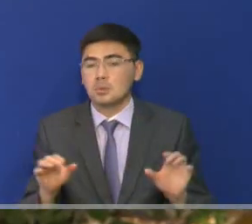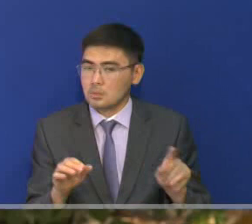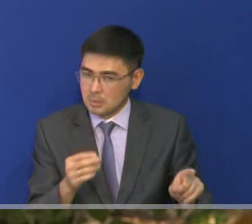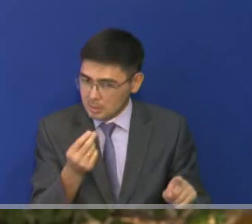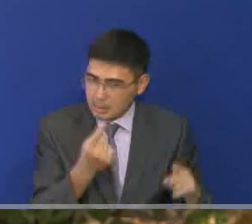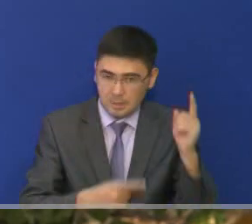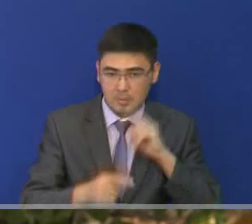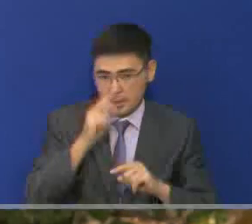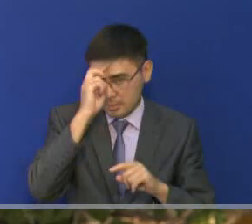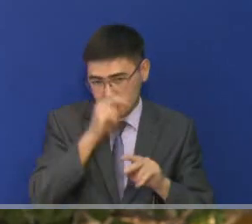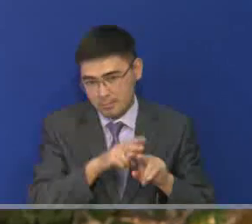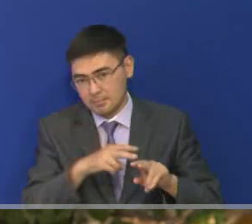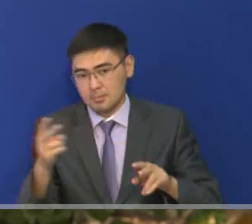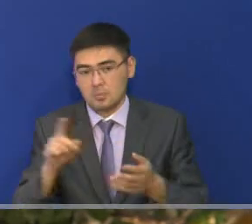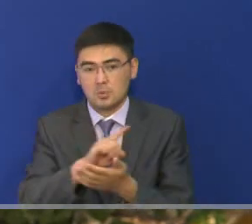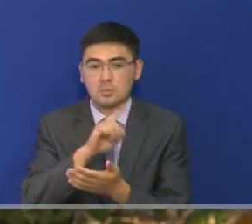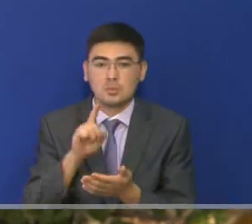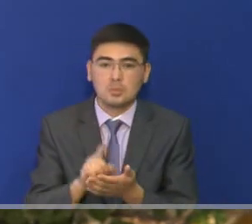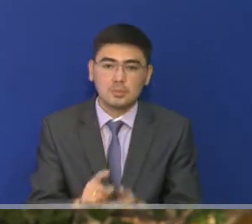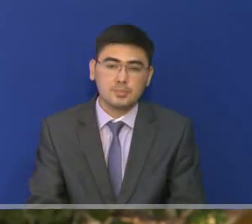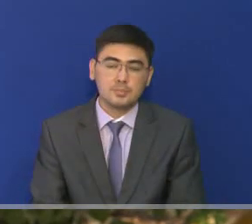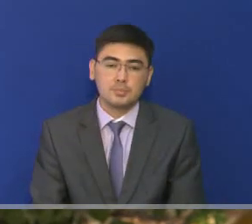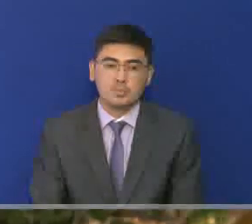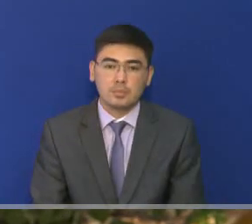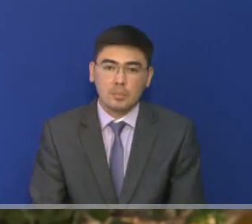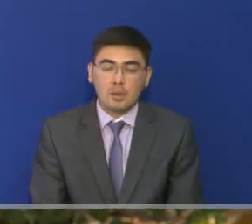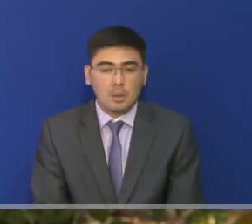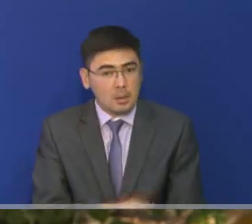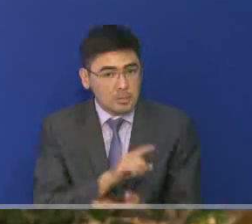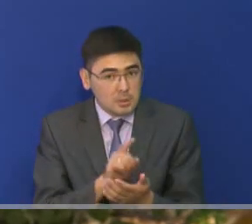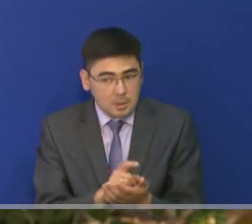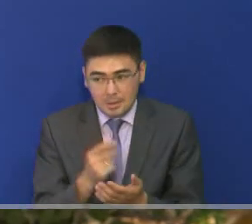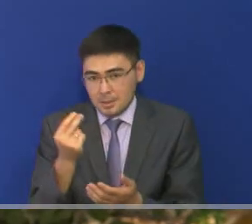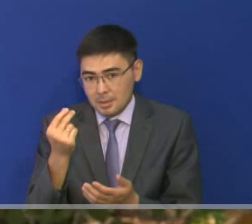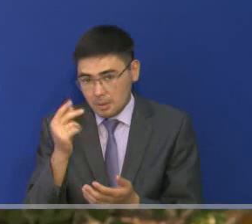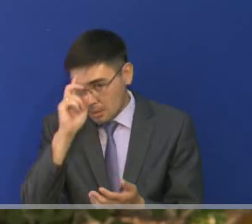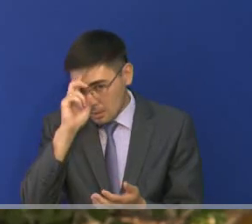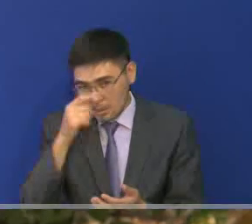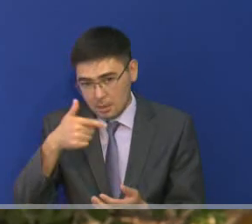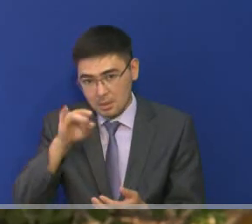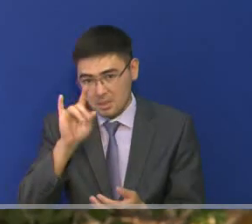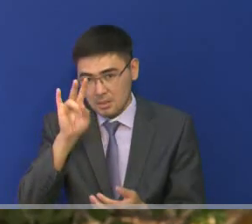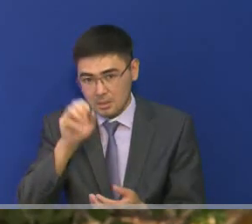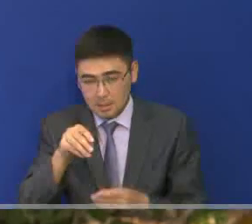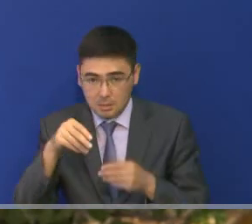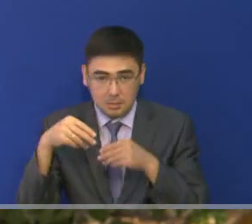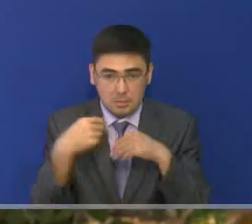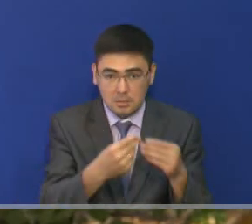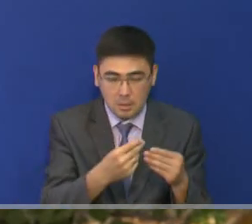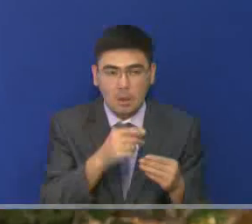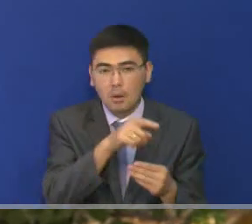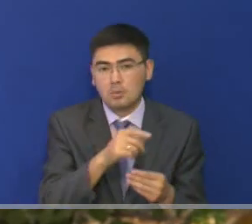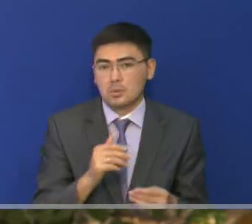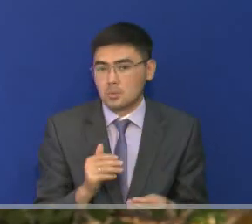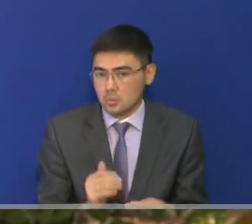кейін сол мақсатқа пайдаланылды ма, жоқ па, ол міндетті түрде тексеріледі. Негізі грант ақшасы ол бизнесті